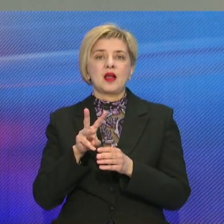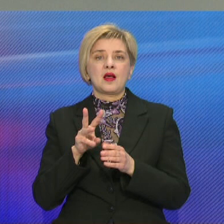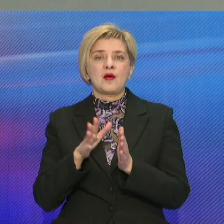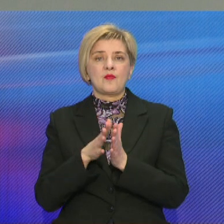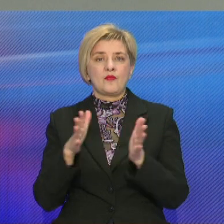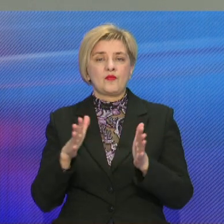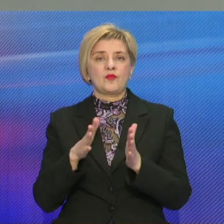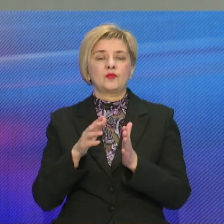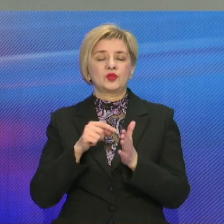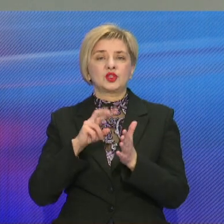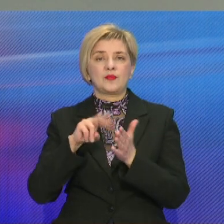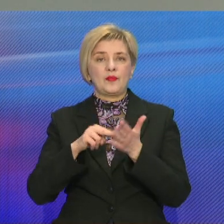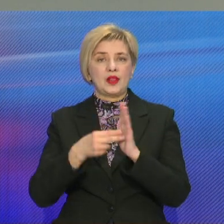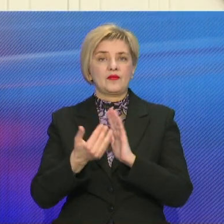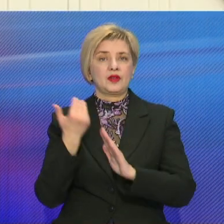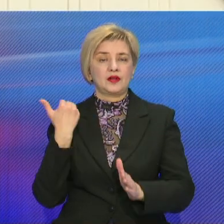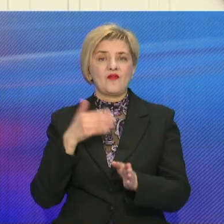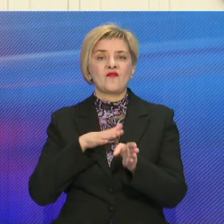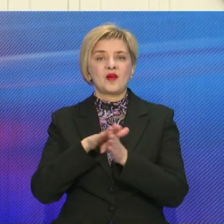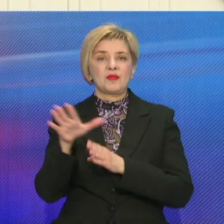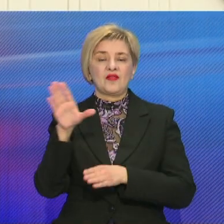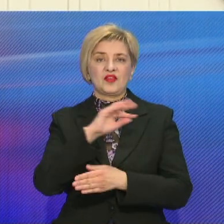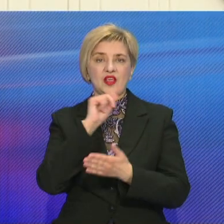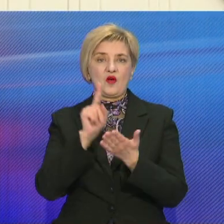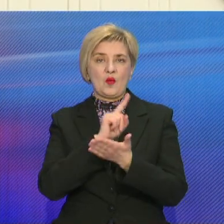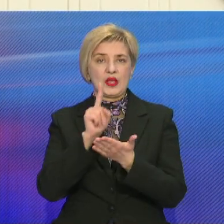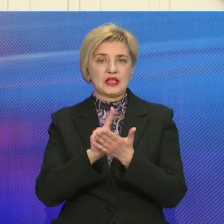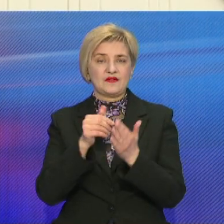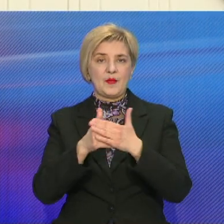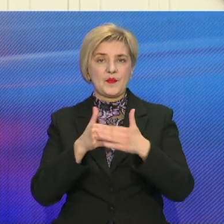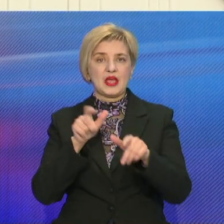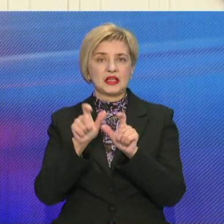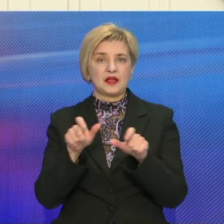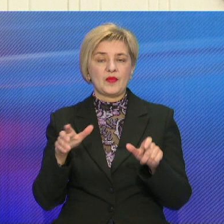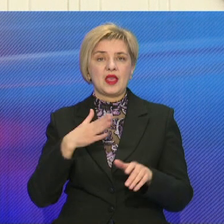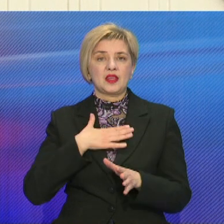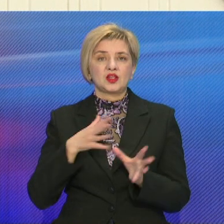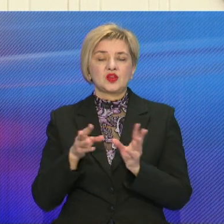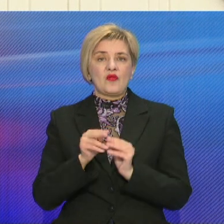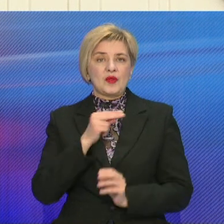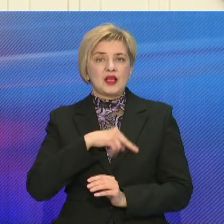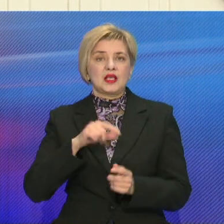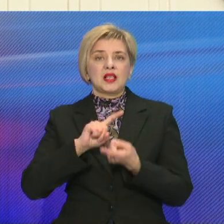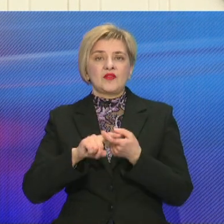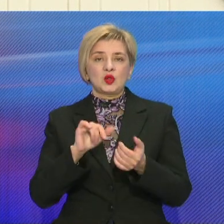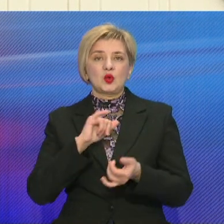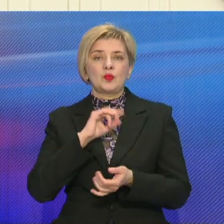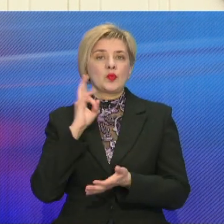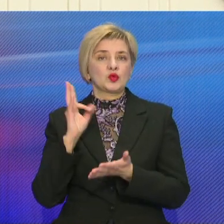социальные обязательства перед громадянами. От нашей совместной слаженной работы зависит устойчивое развитие нашей